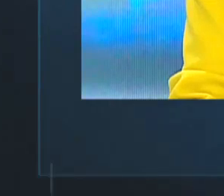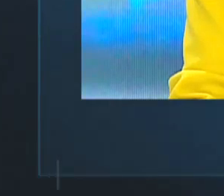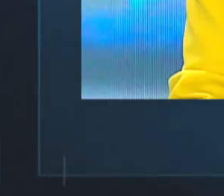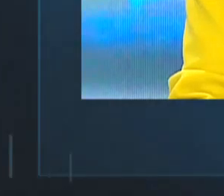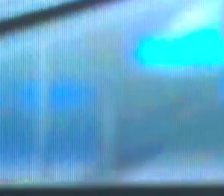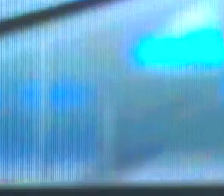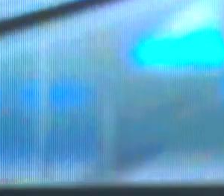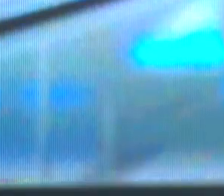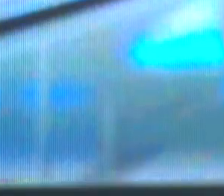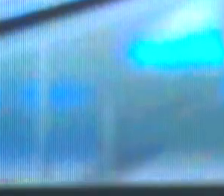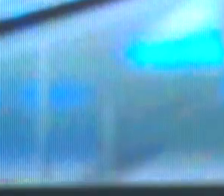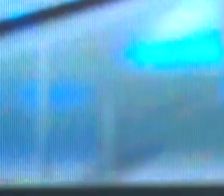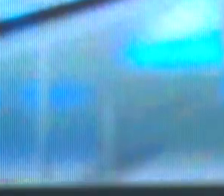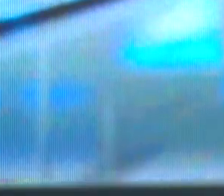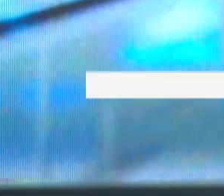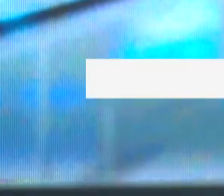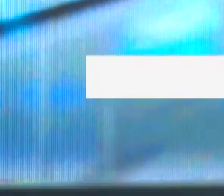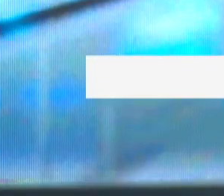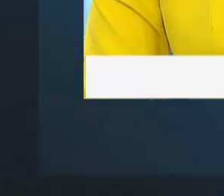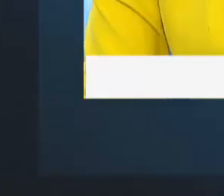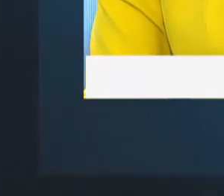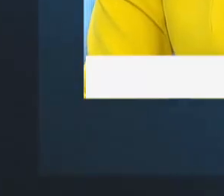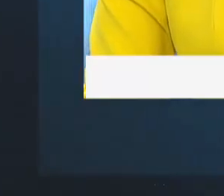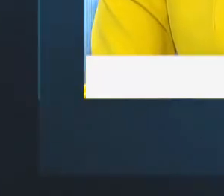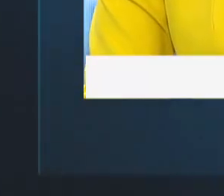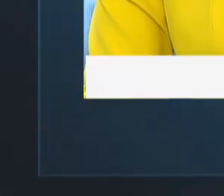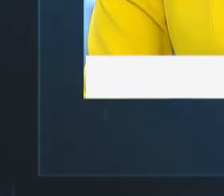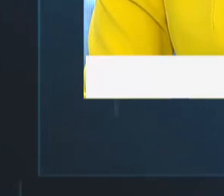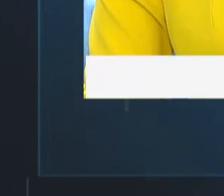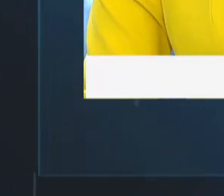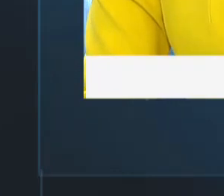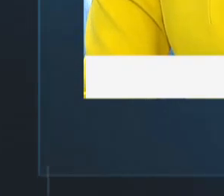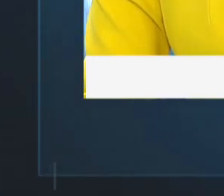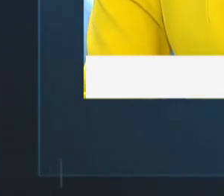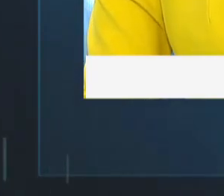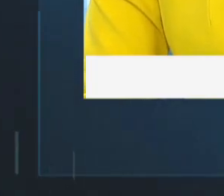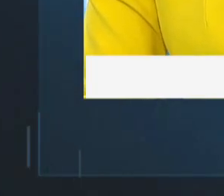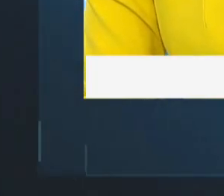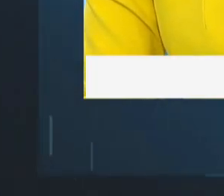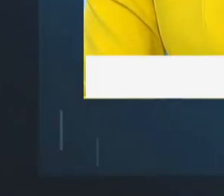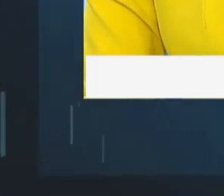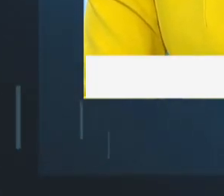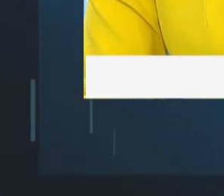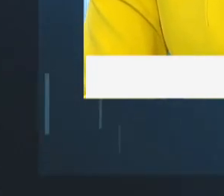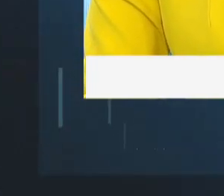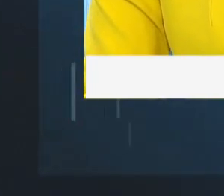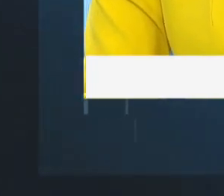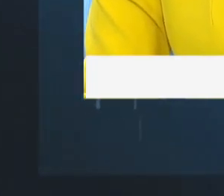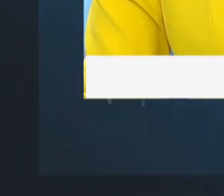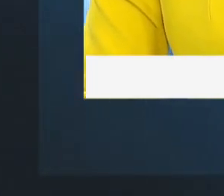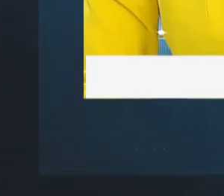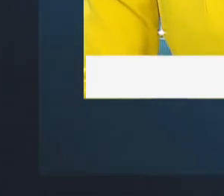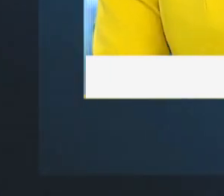ערב טוב, גיא, שלום. מיד במהדורה עדכונים מהדרום, אחרי ירי הרקטות שהתחדש היום. נדבר גם על הסיפור הטרגי של משפחת